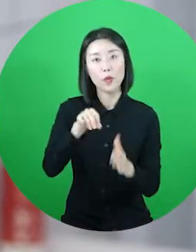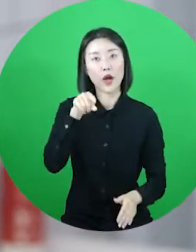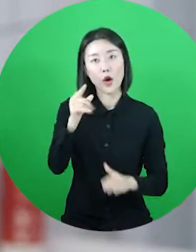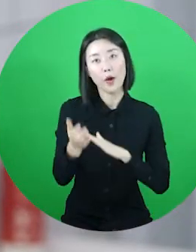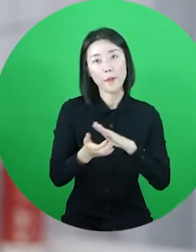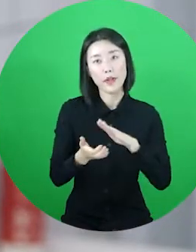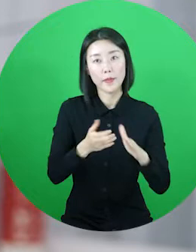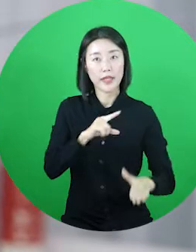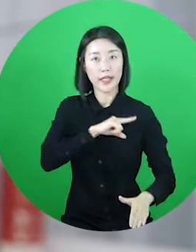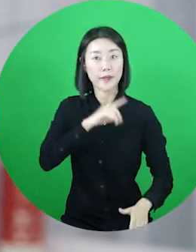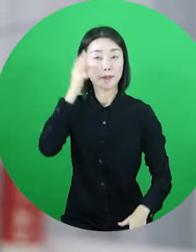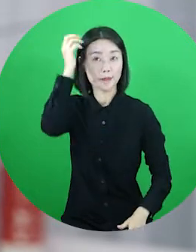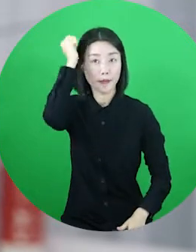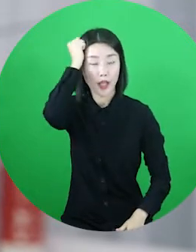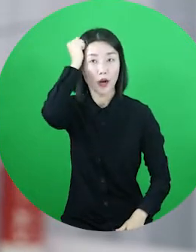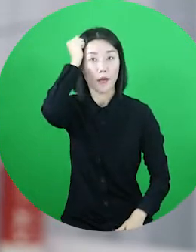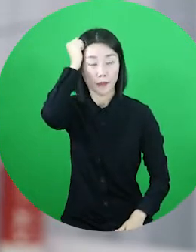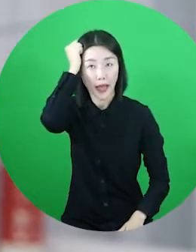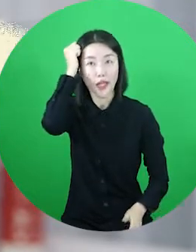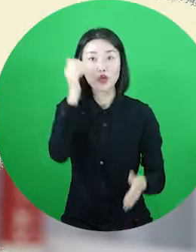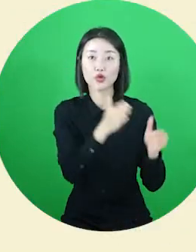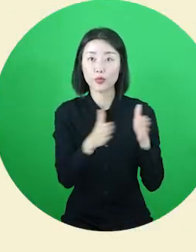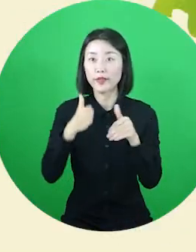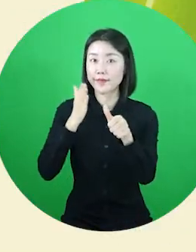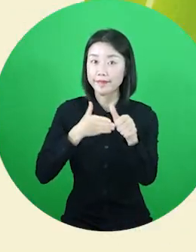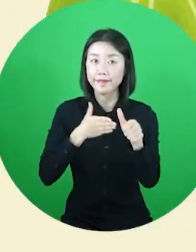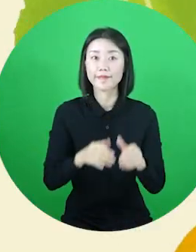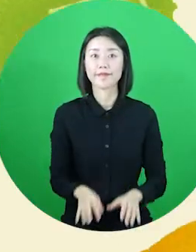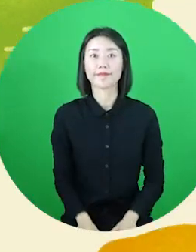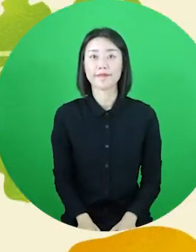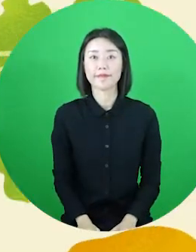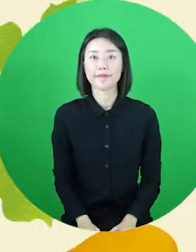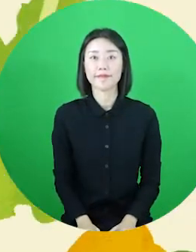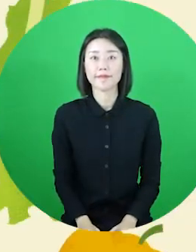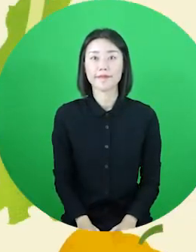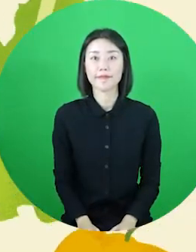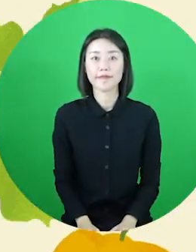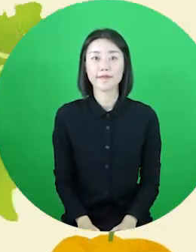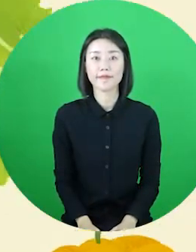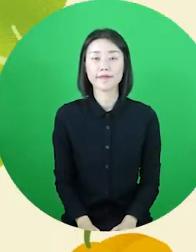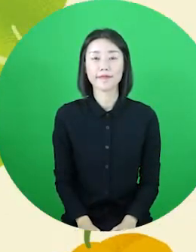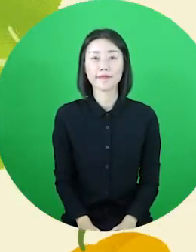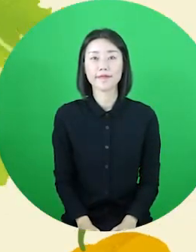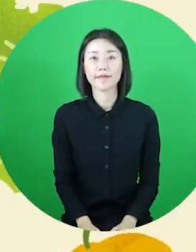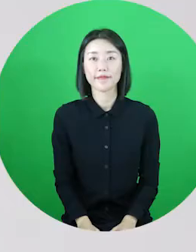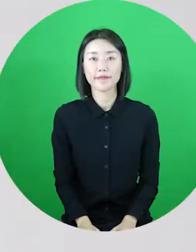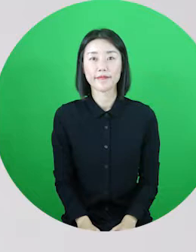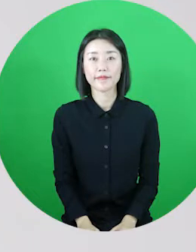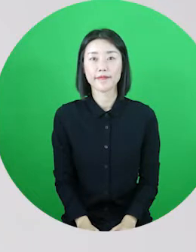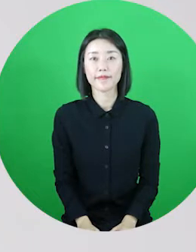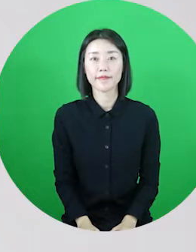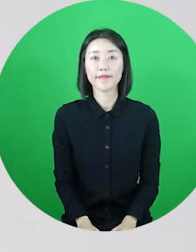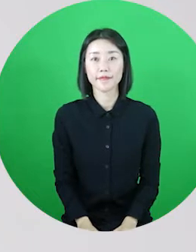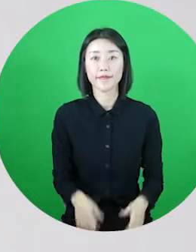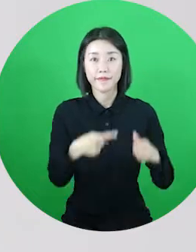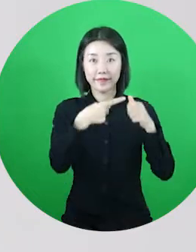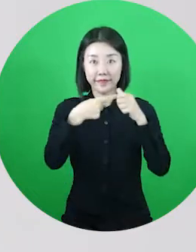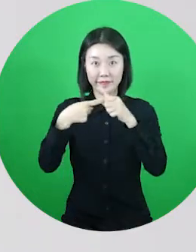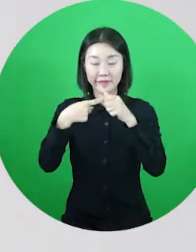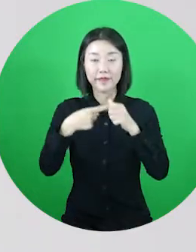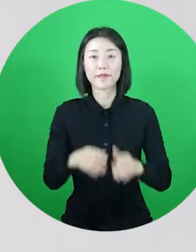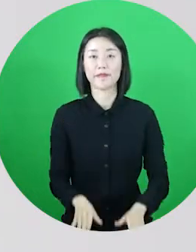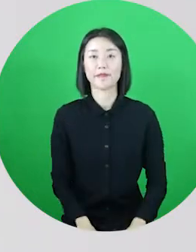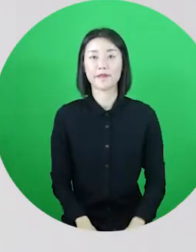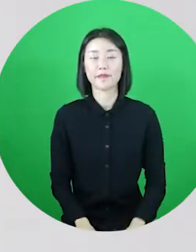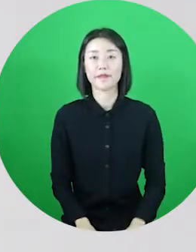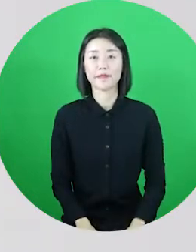도구의 이름을 잘 듣고 준비해 주세요. 재료 소개. 먼저